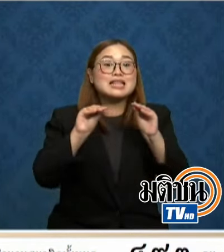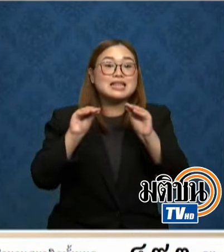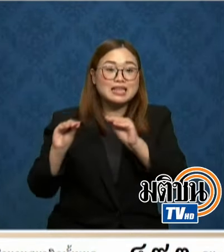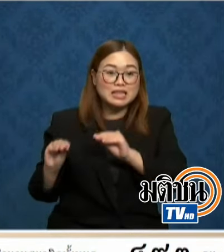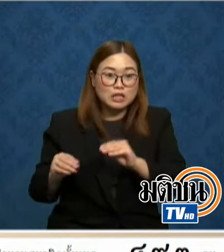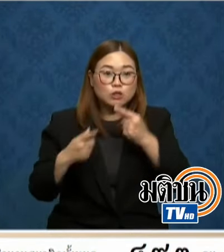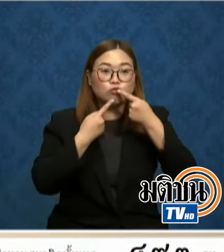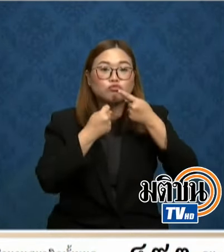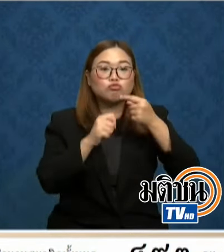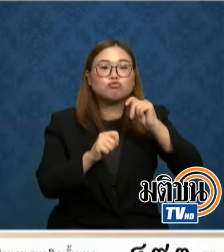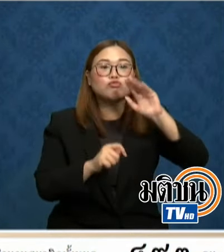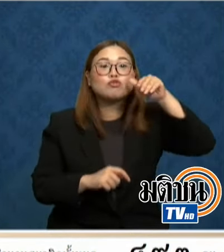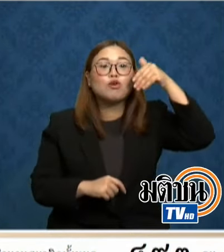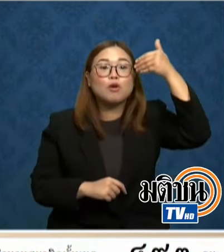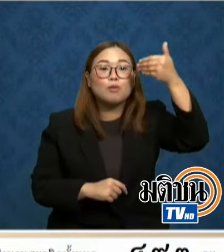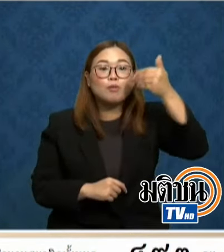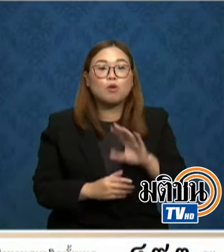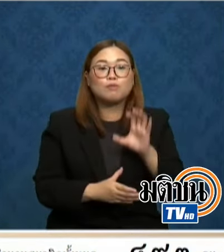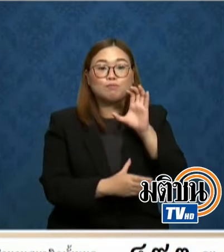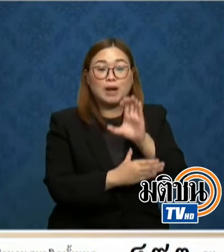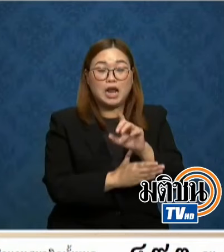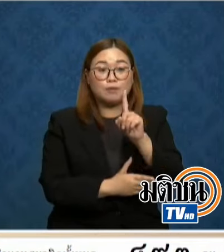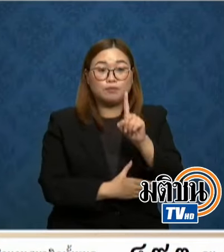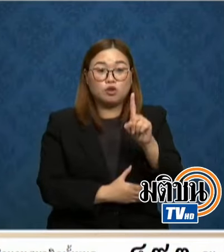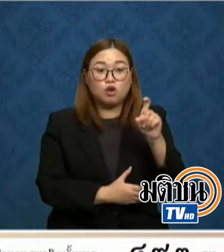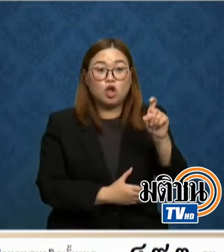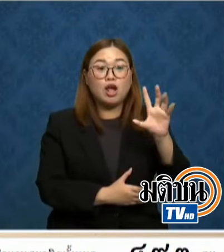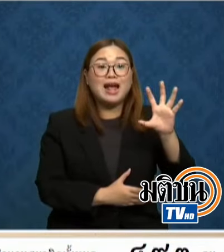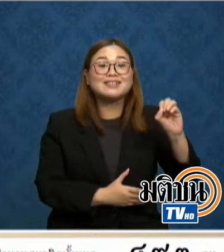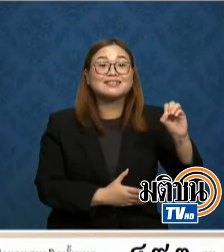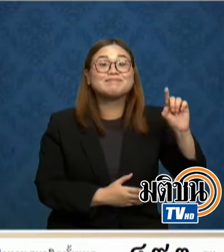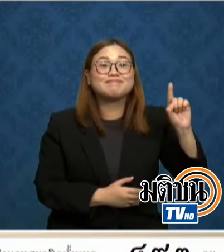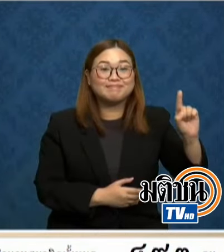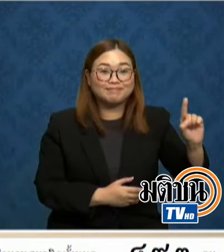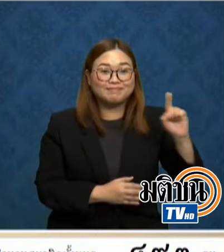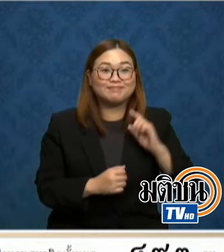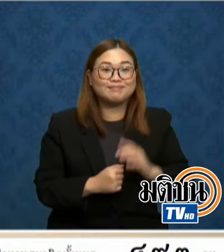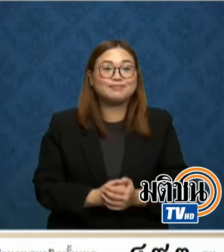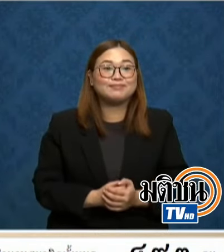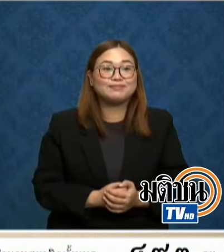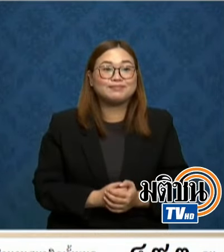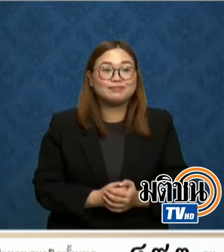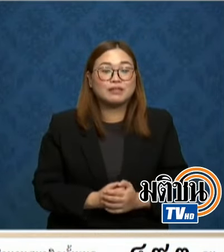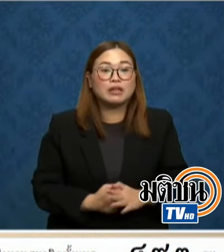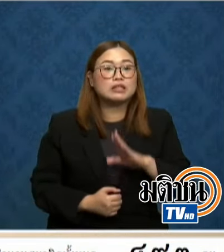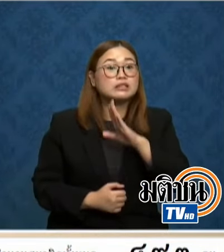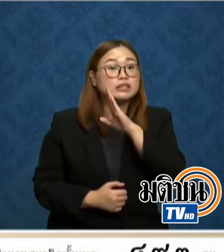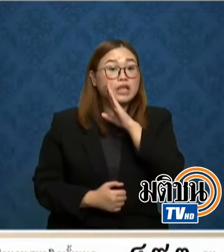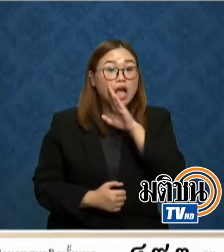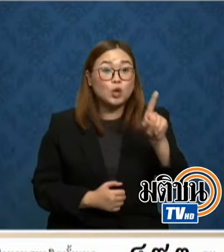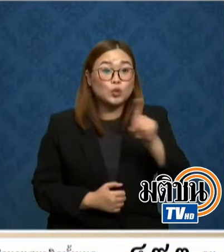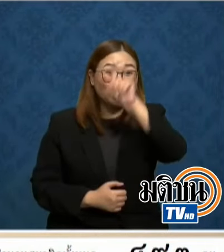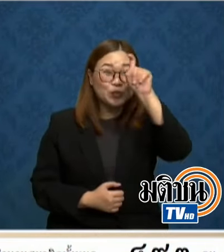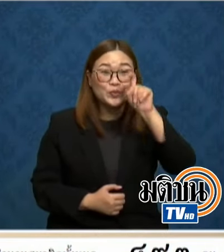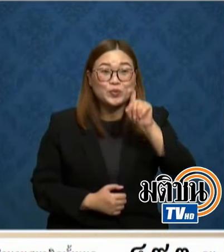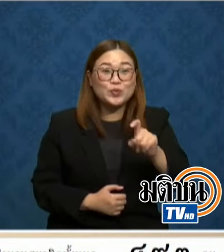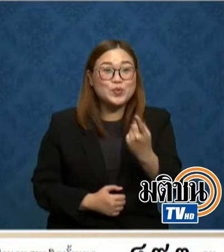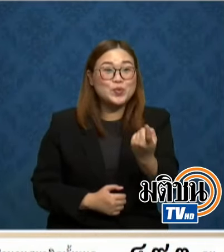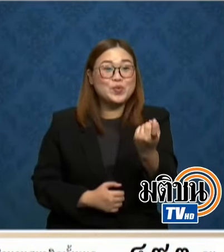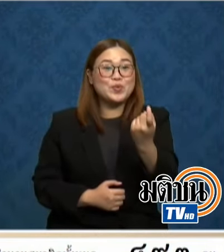นะครับตามข้อบังคับข้อ151หากท่านวิโรจน์ยังประสงค์ที่จ